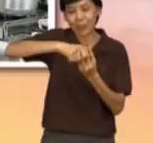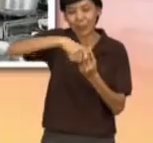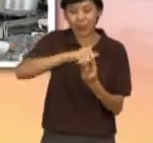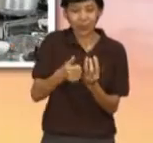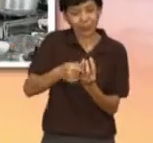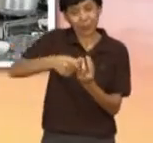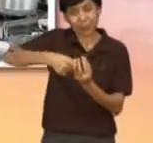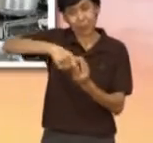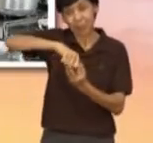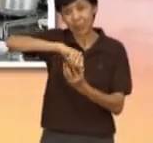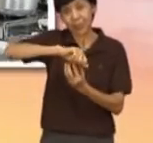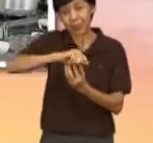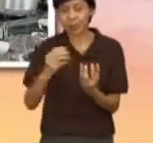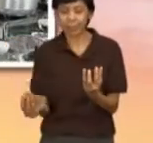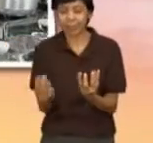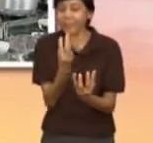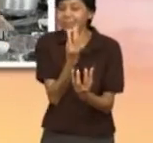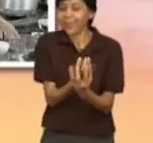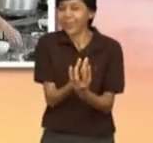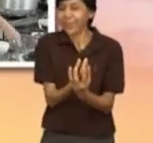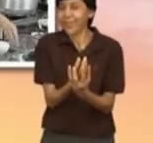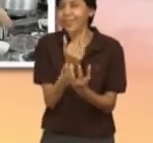ไคร้ลงไปในดอกบัว